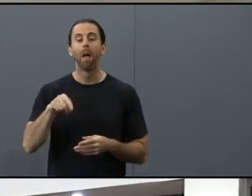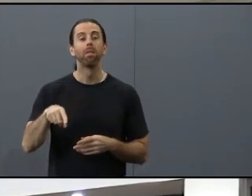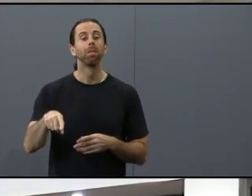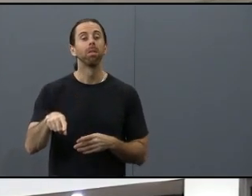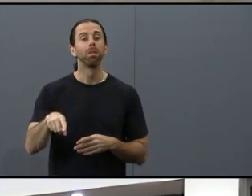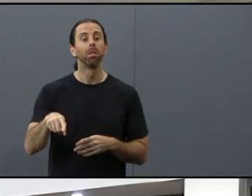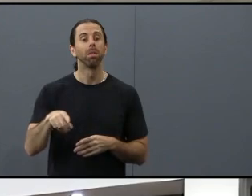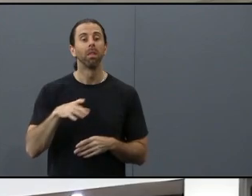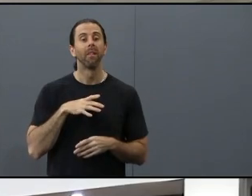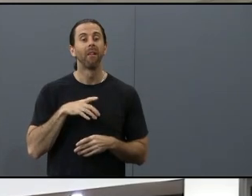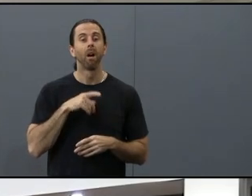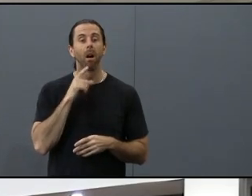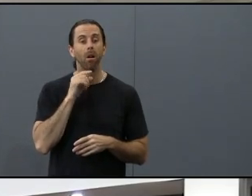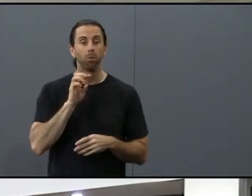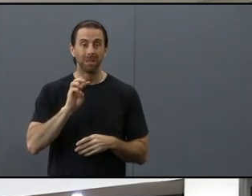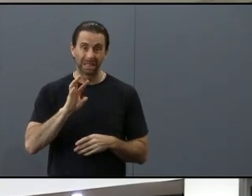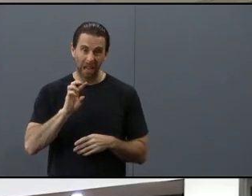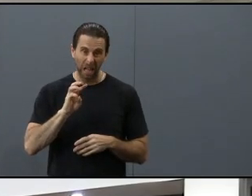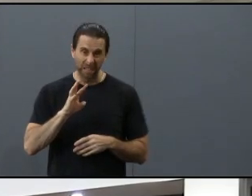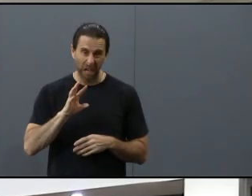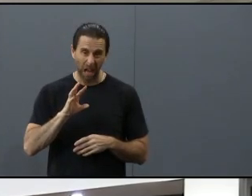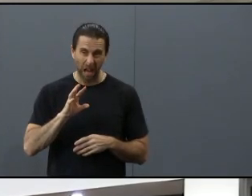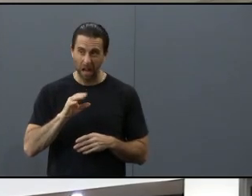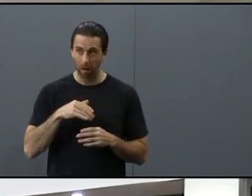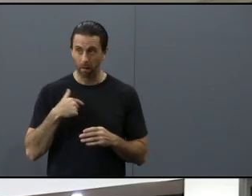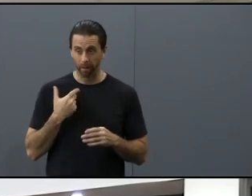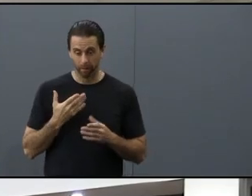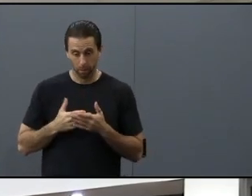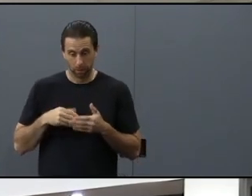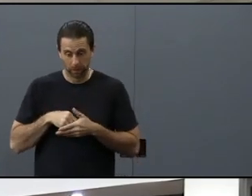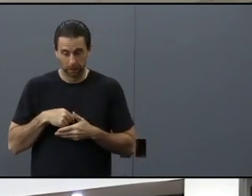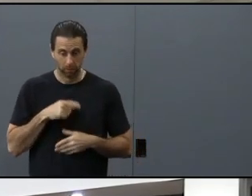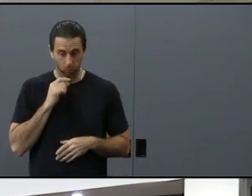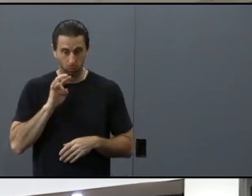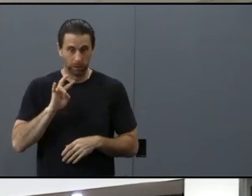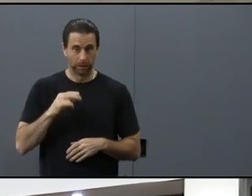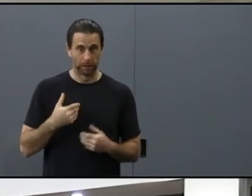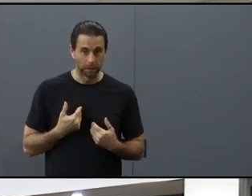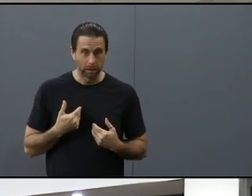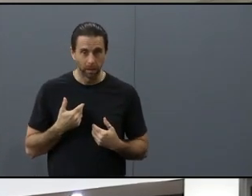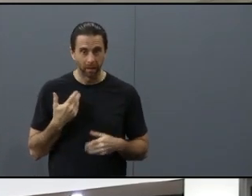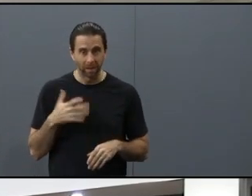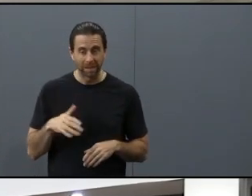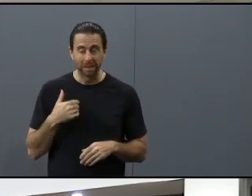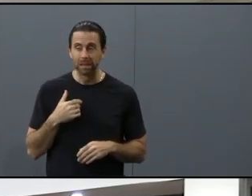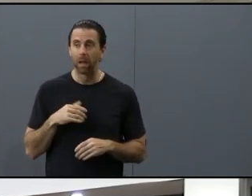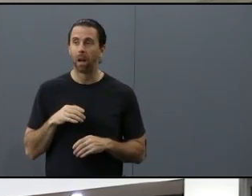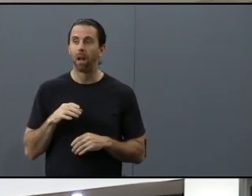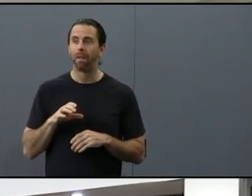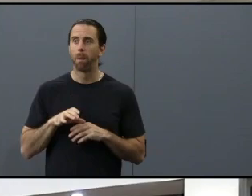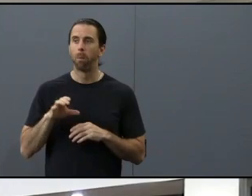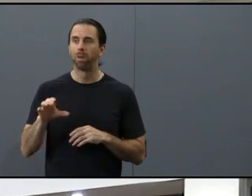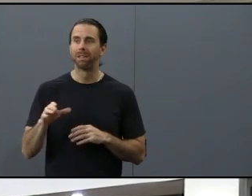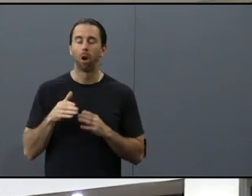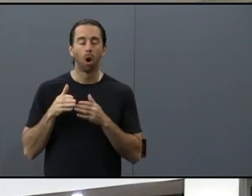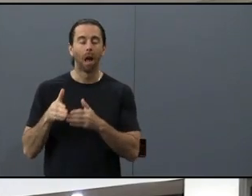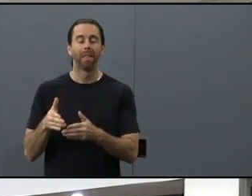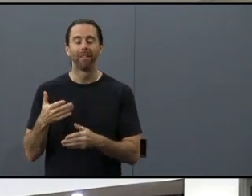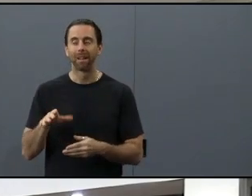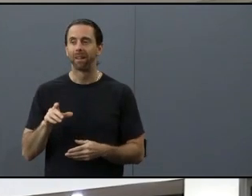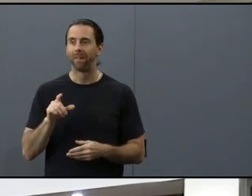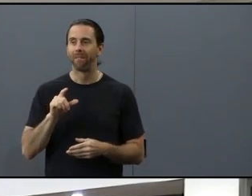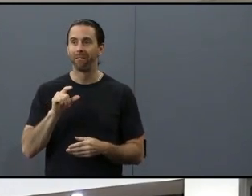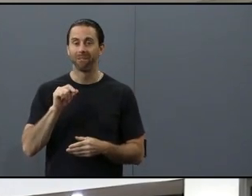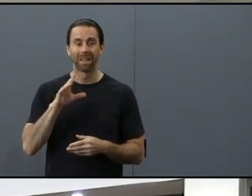voir 65 an j'en fais partie j'ai su 10 j'ai déposé une requille de 520 c